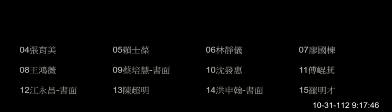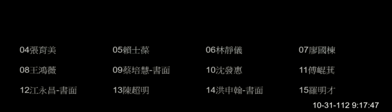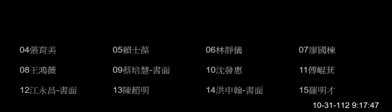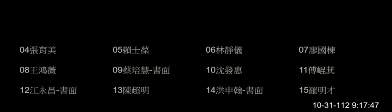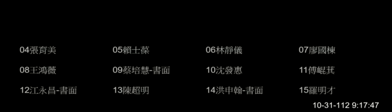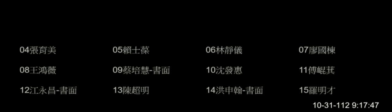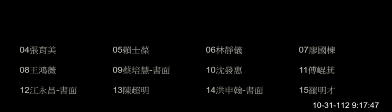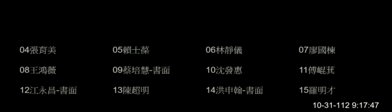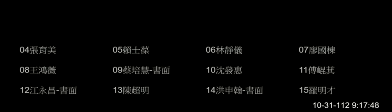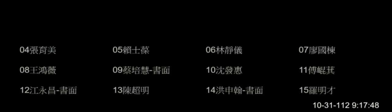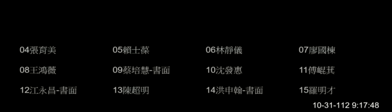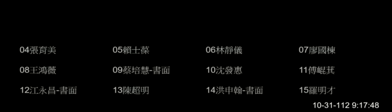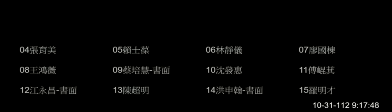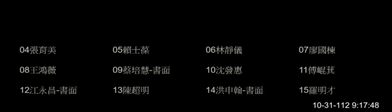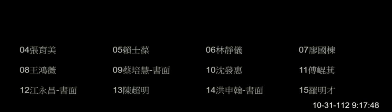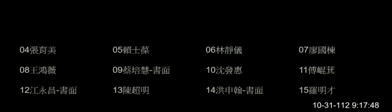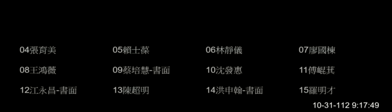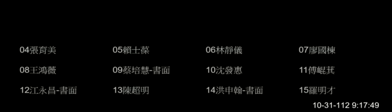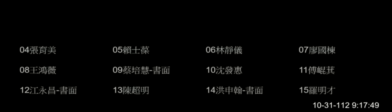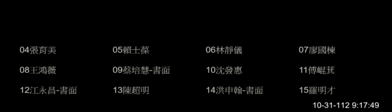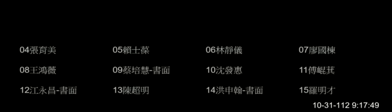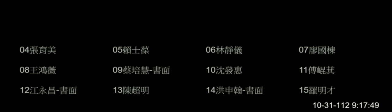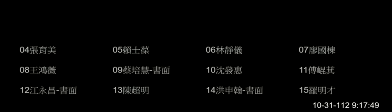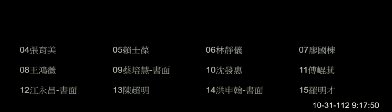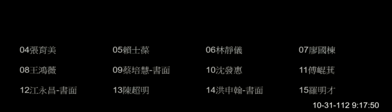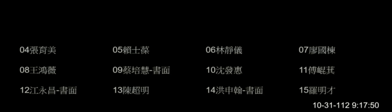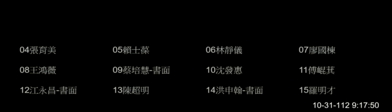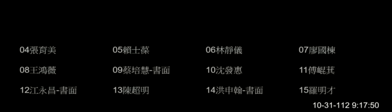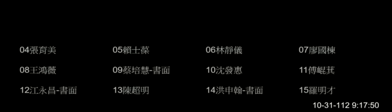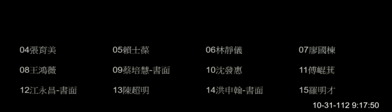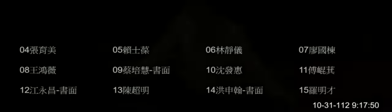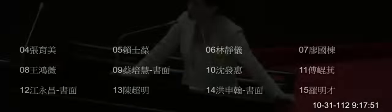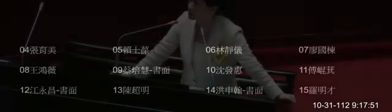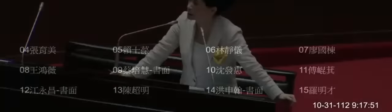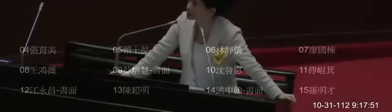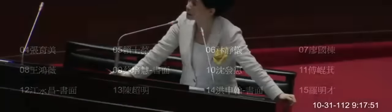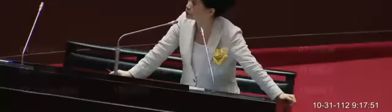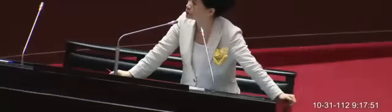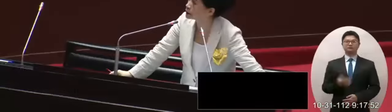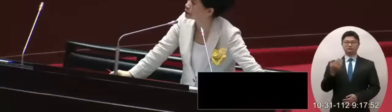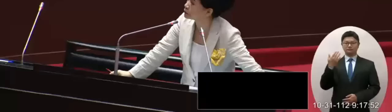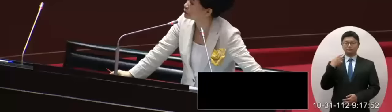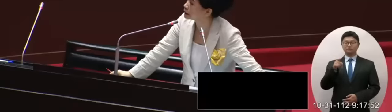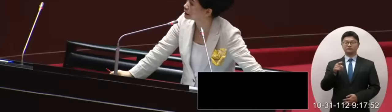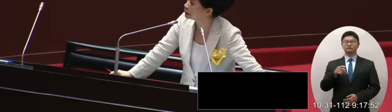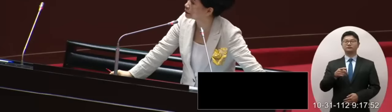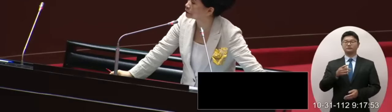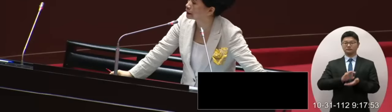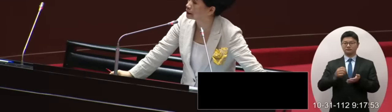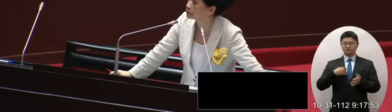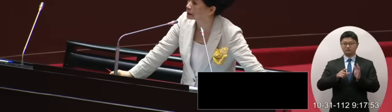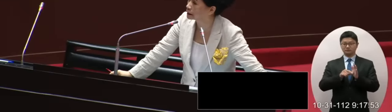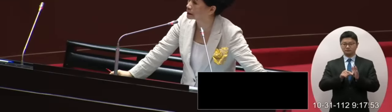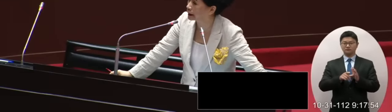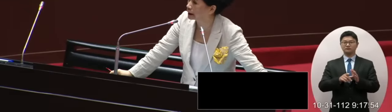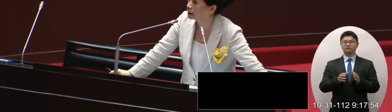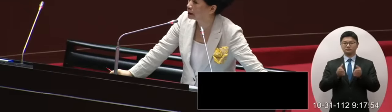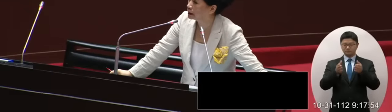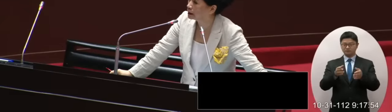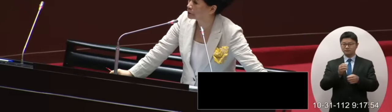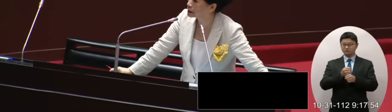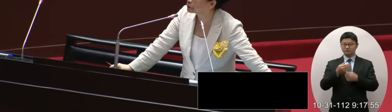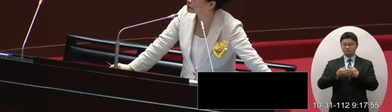好，谢谢主席。主席有个不情之请，程序问题。上次你用我的时间处理程序问题哈，所以我想